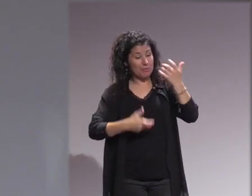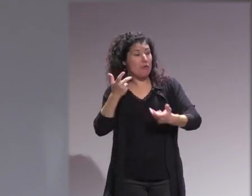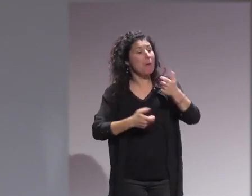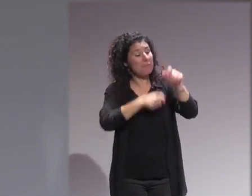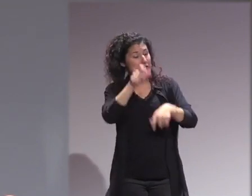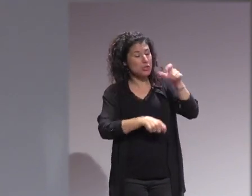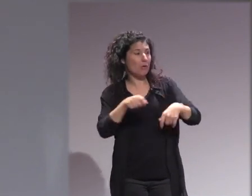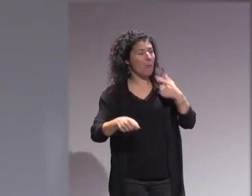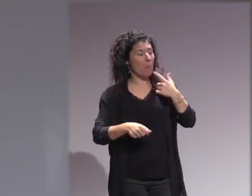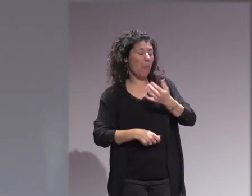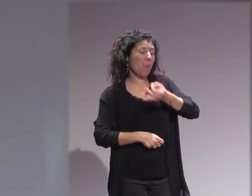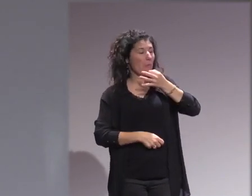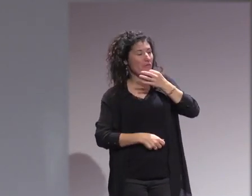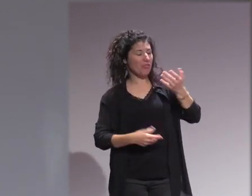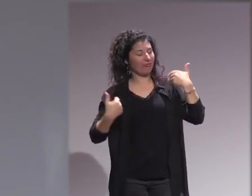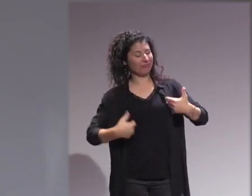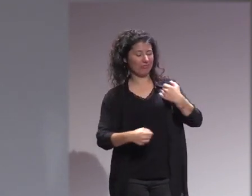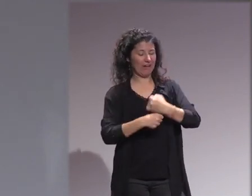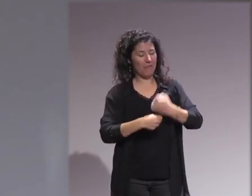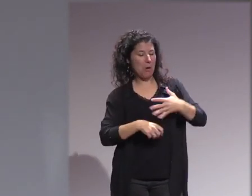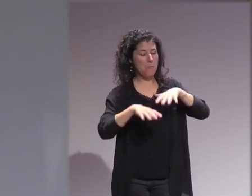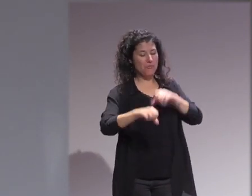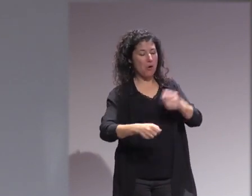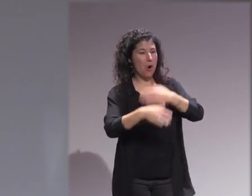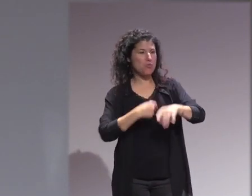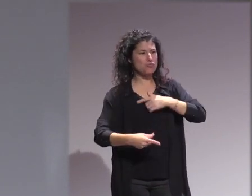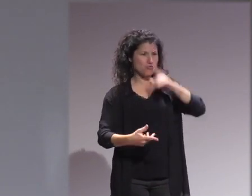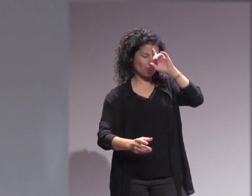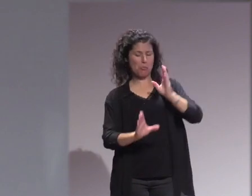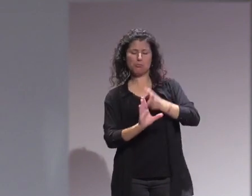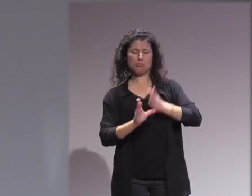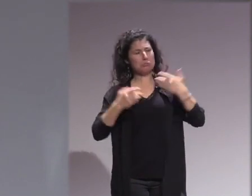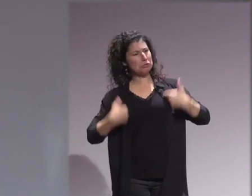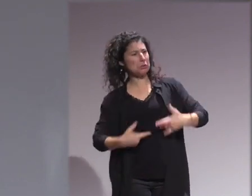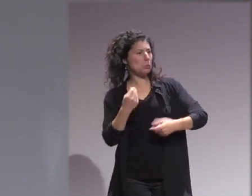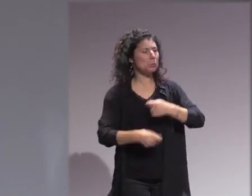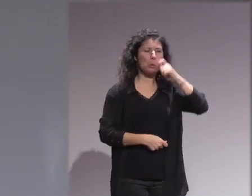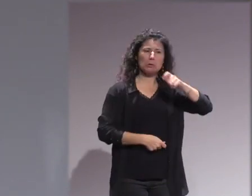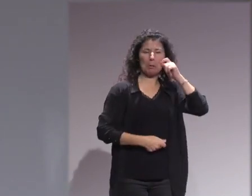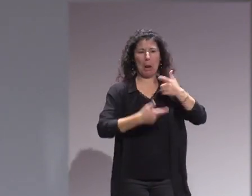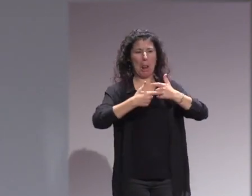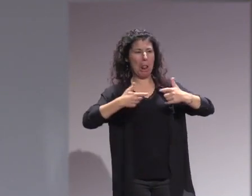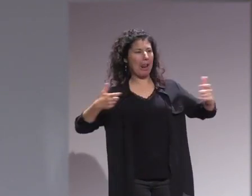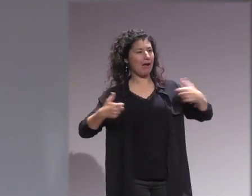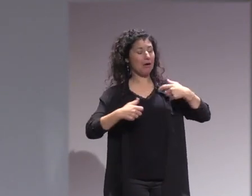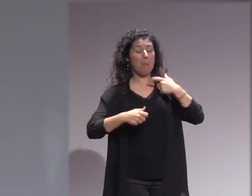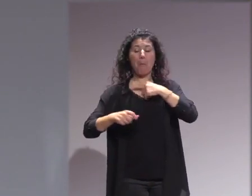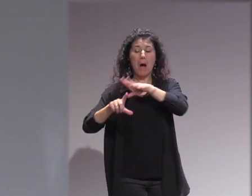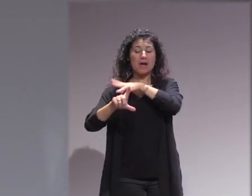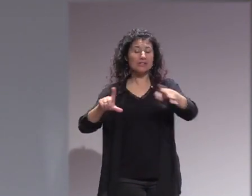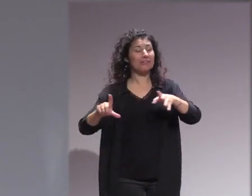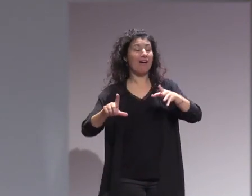d'autorité, de leur travail, du fait qu'effectivement, ils sont psy, qu'ils sont reconnus comme experts dans leur champ, pour ensuite aller pousser un agenda